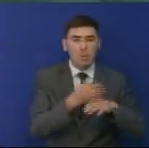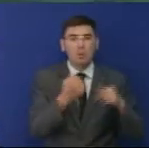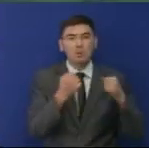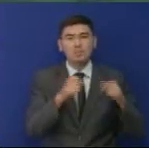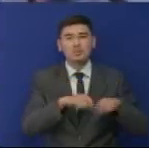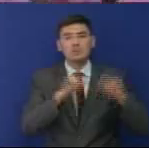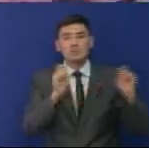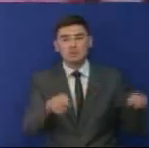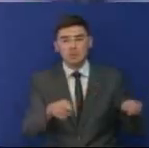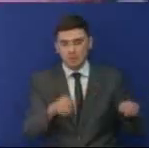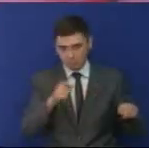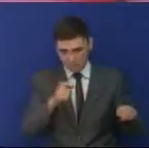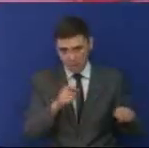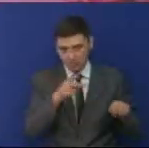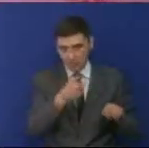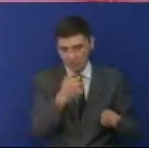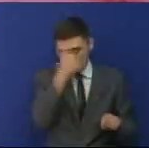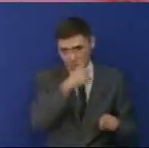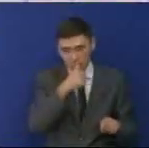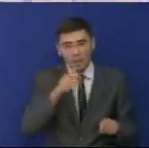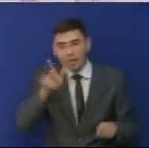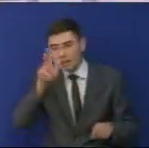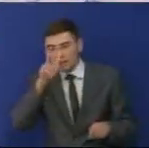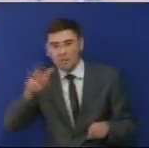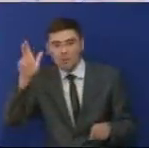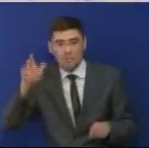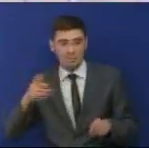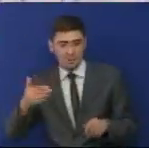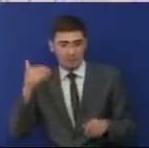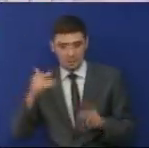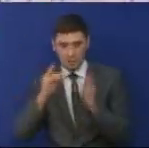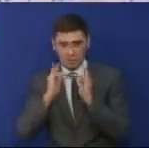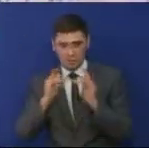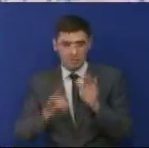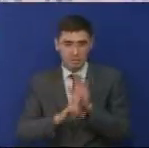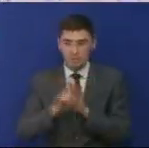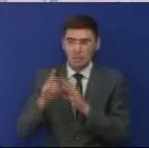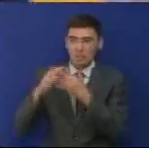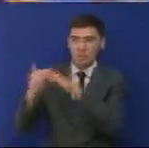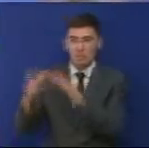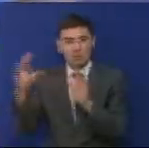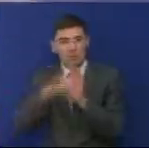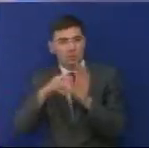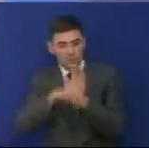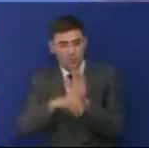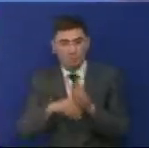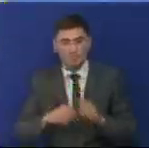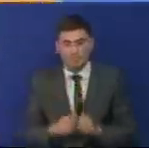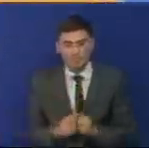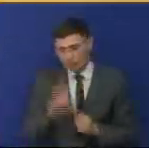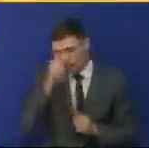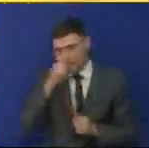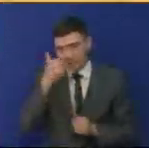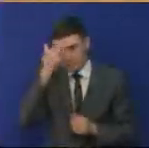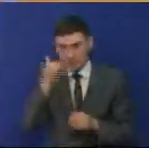году. 3 года назад был сдан в эксплуатацию интернат для талантливых спортсменов из сельской местности. Работает зал для греко-римской